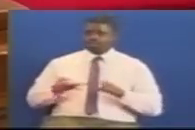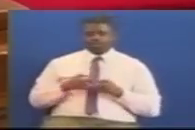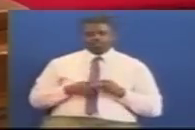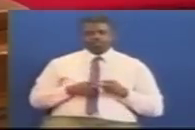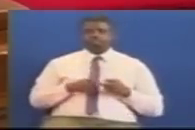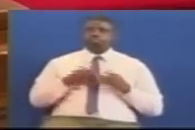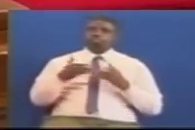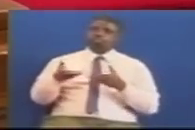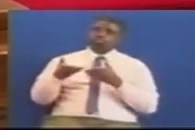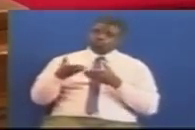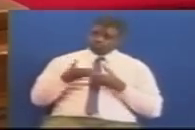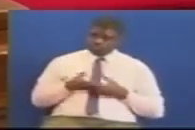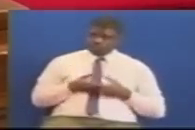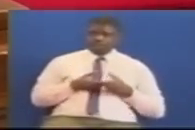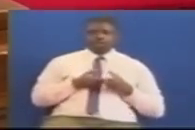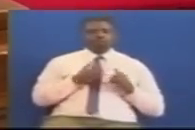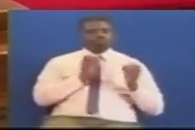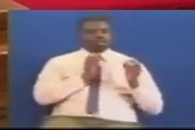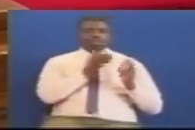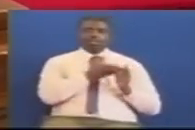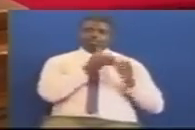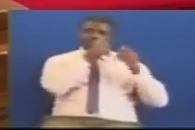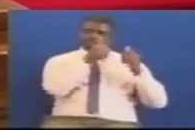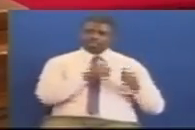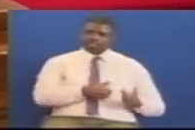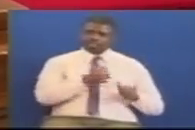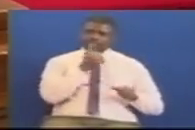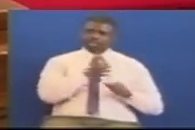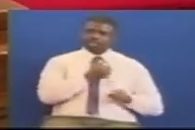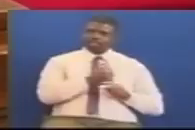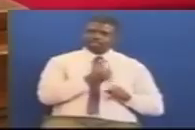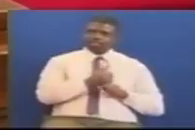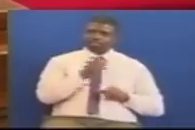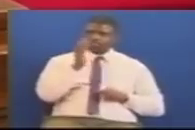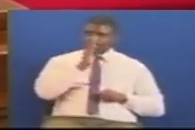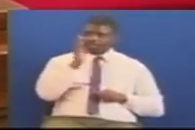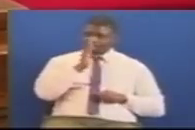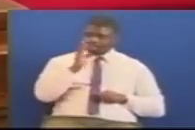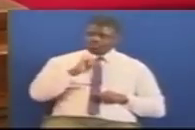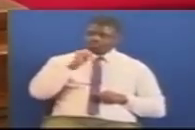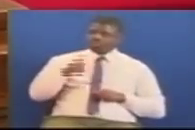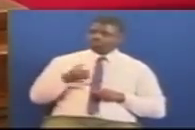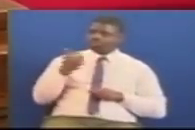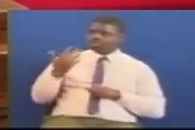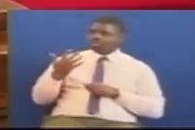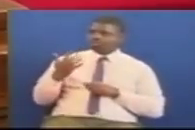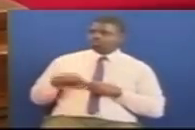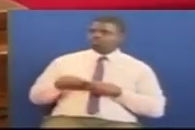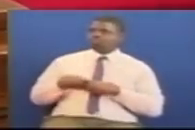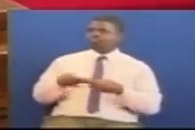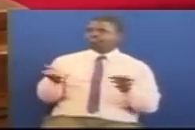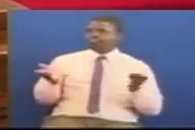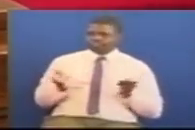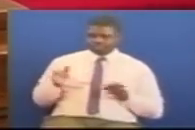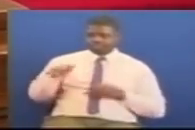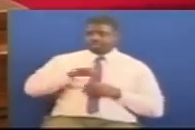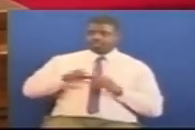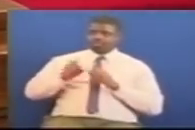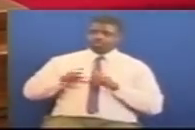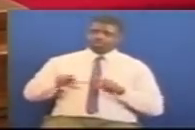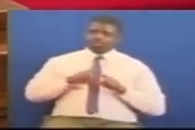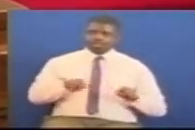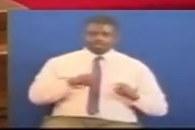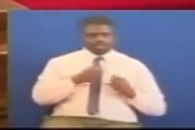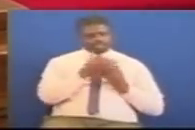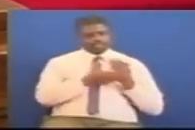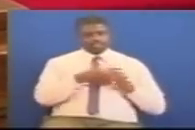coordinates kwa ajili ya kutangaza tenda ambazo zinatangazwa mapema mwezi wa tano kwa ajili ya kusambaza maeneo mbalimbali ya nchi yetu